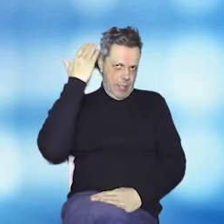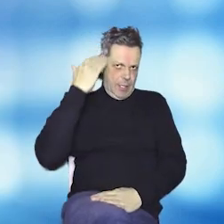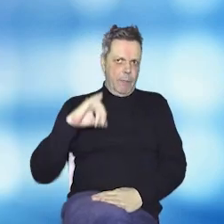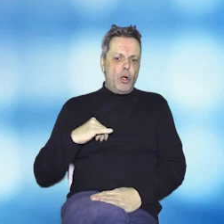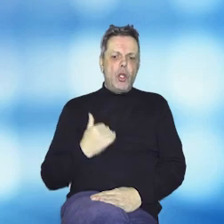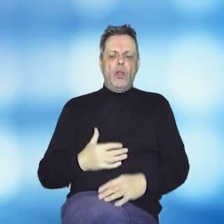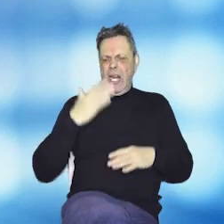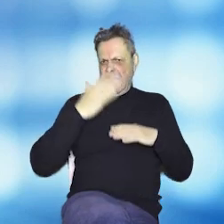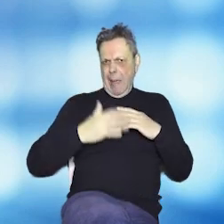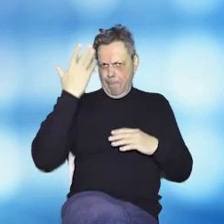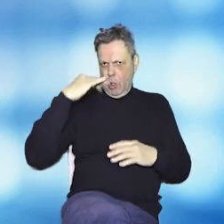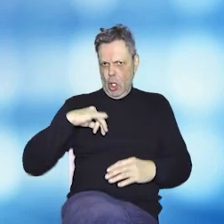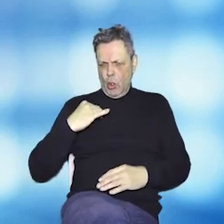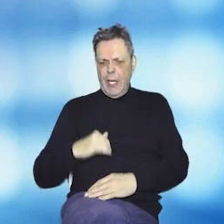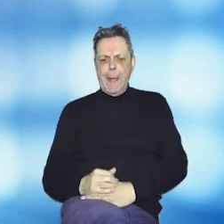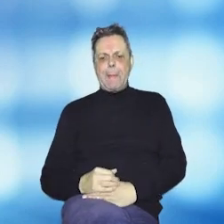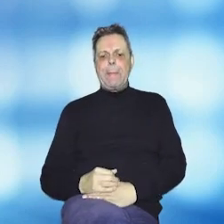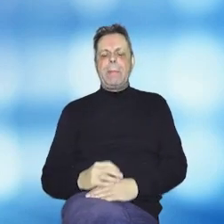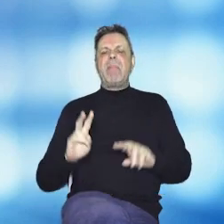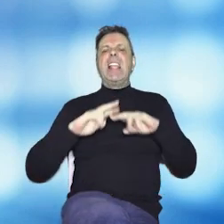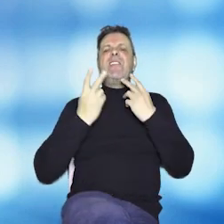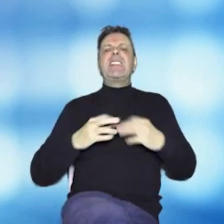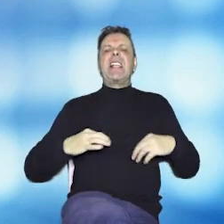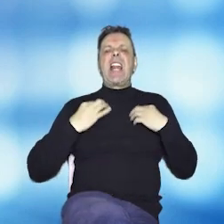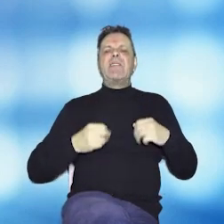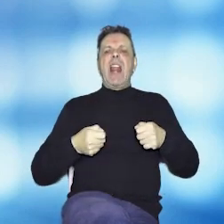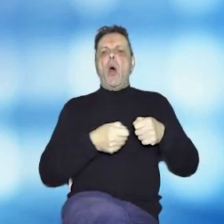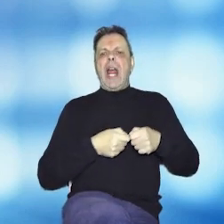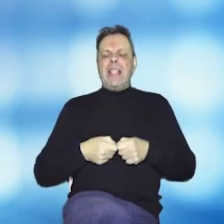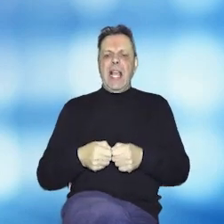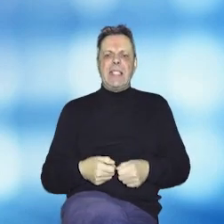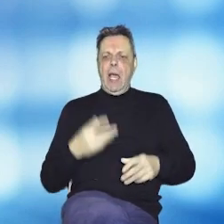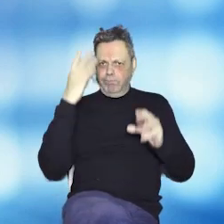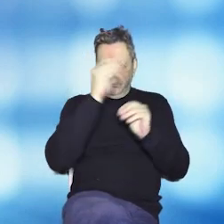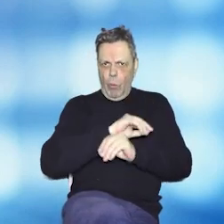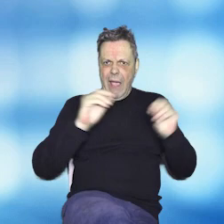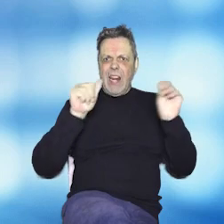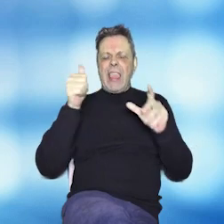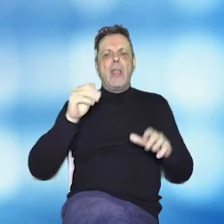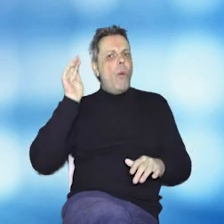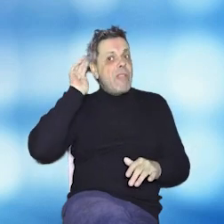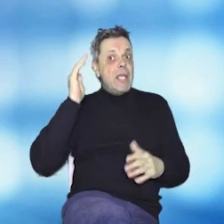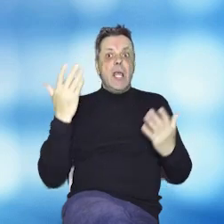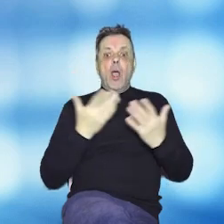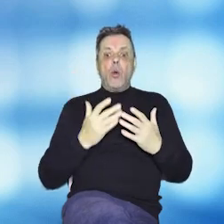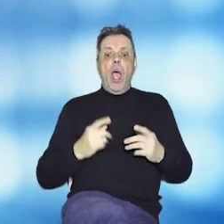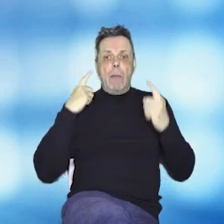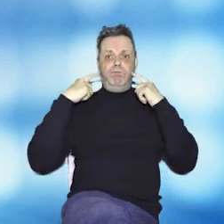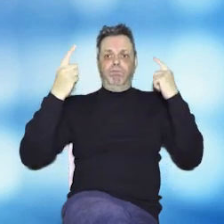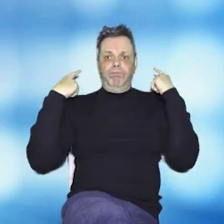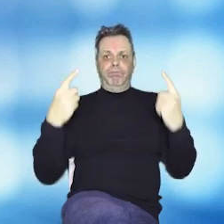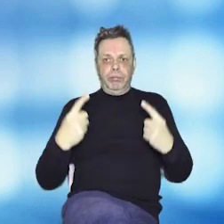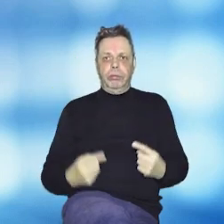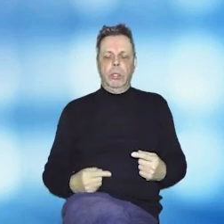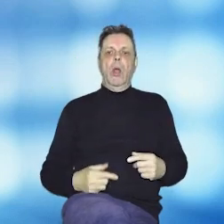godine, krajem prošle godine, Svjetska zdravstvena organizacija je objavila jednu vijest koja je odjeknula